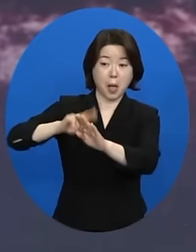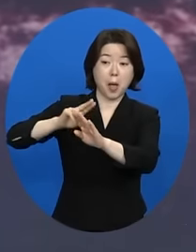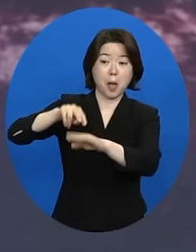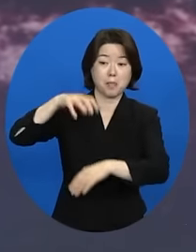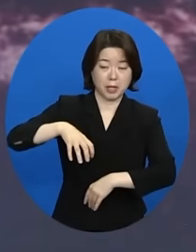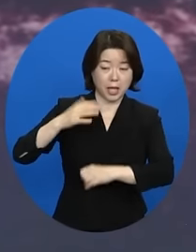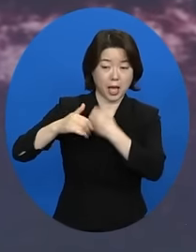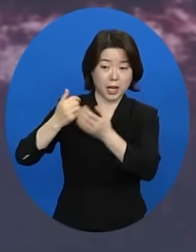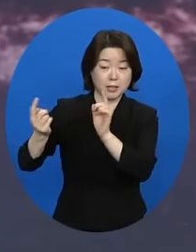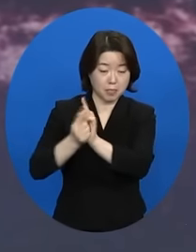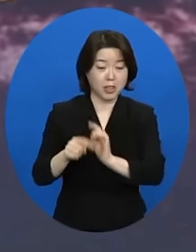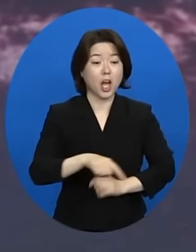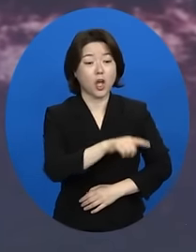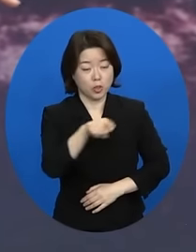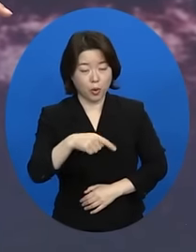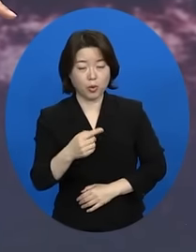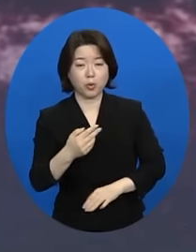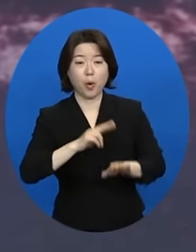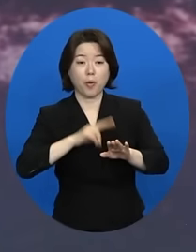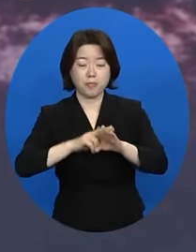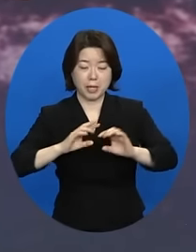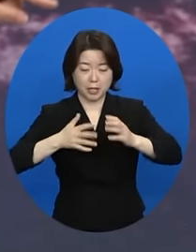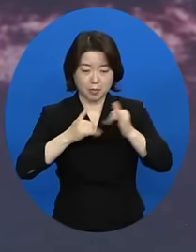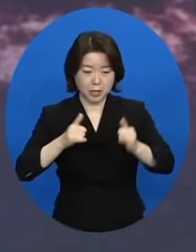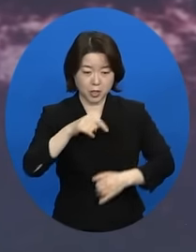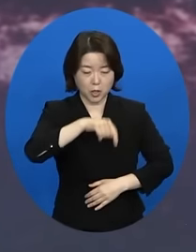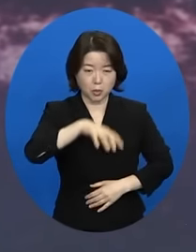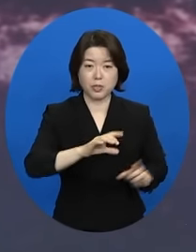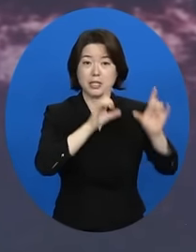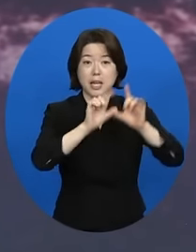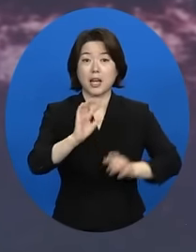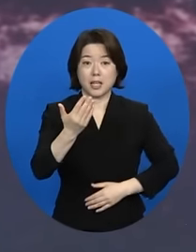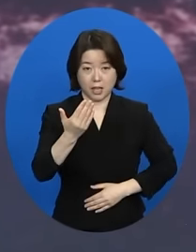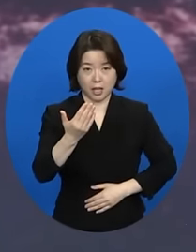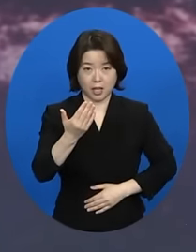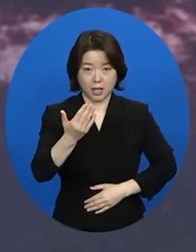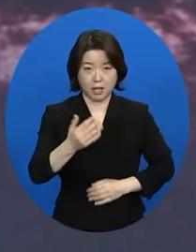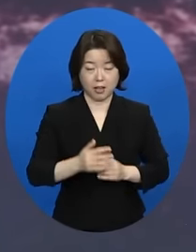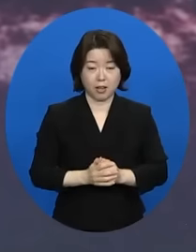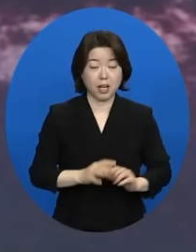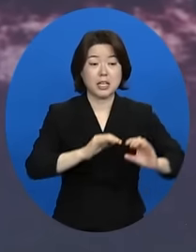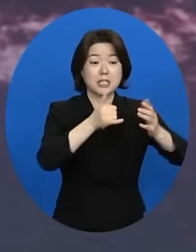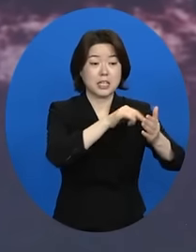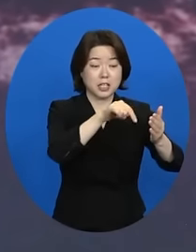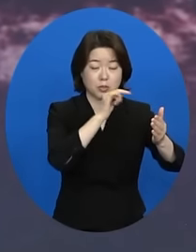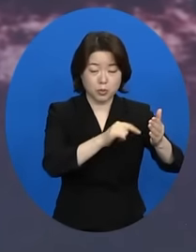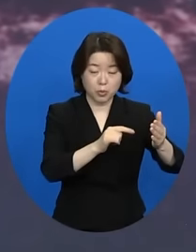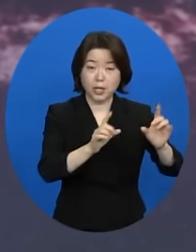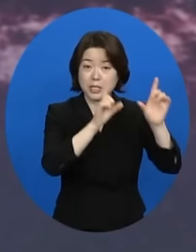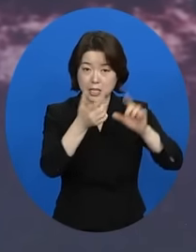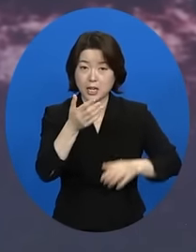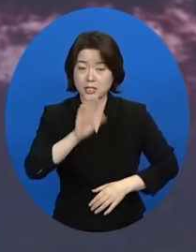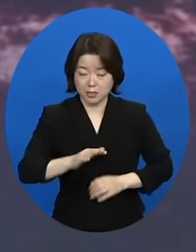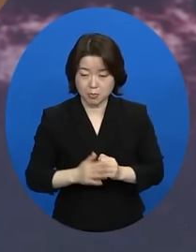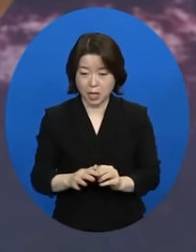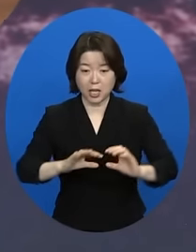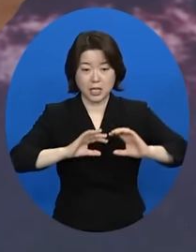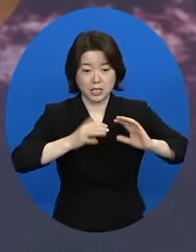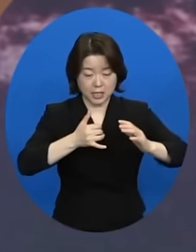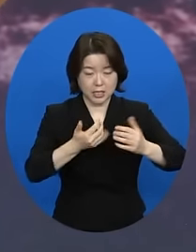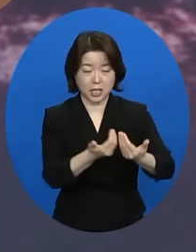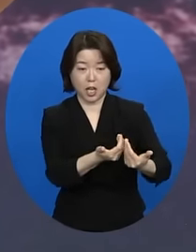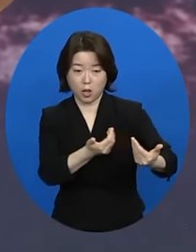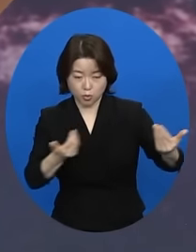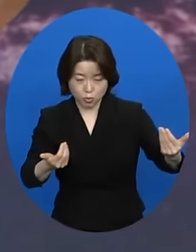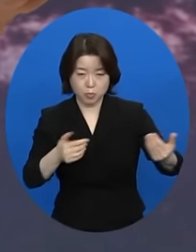만났어, 너희도 베델의 백성으로 세겜에서 살아가야 돼. 즉 세상 속에서 살지만 세상과 구별된